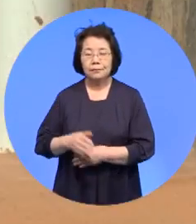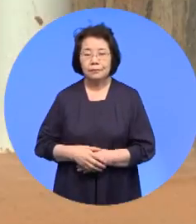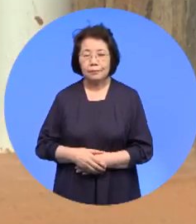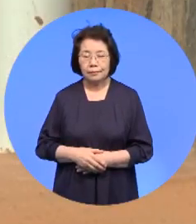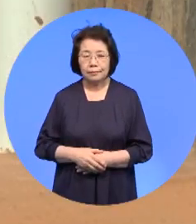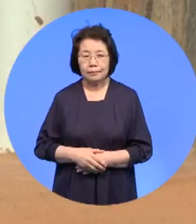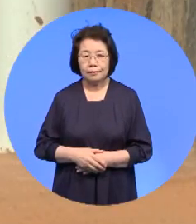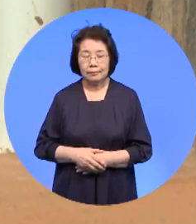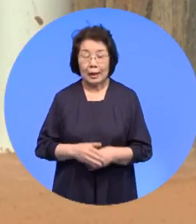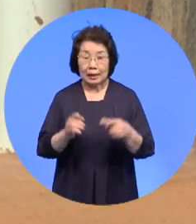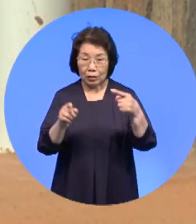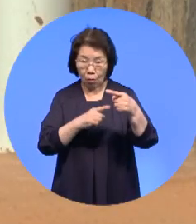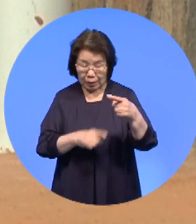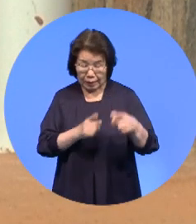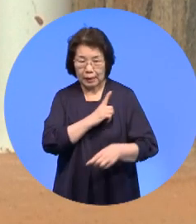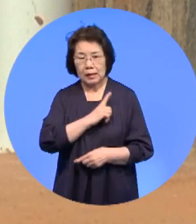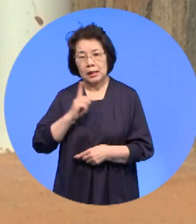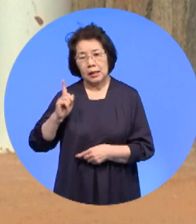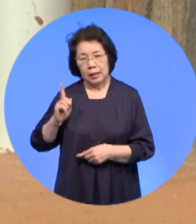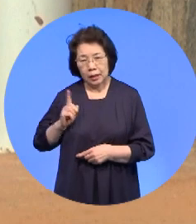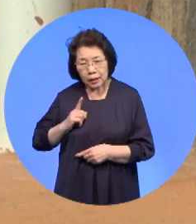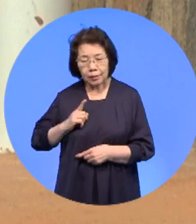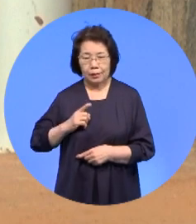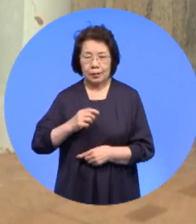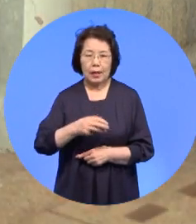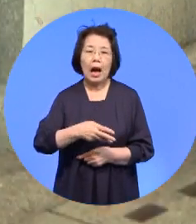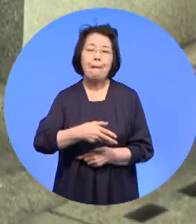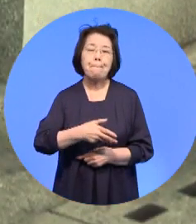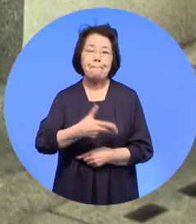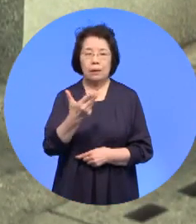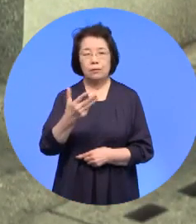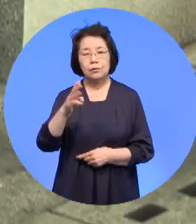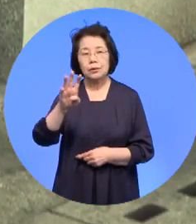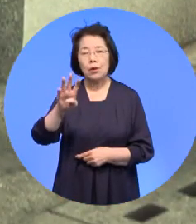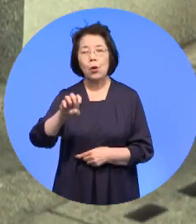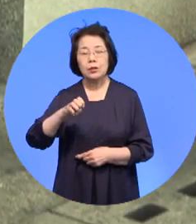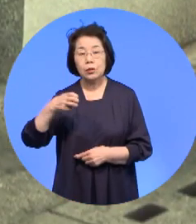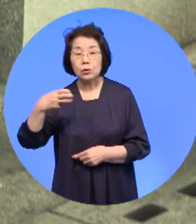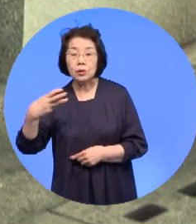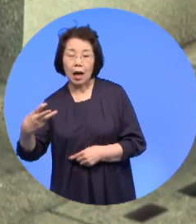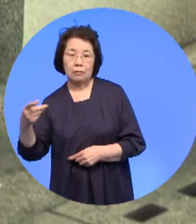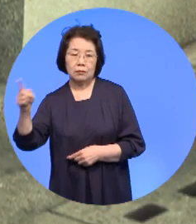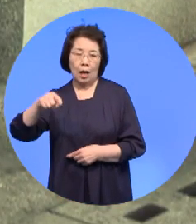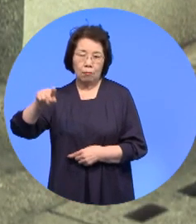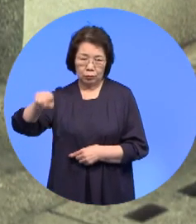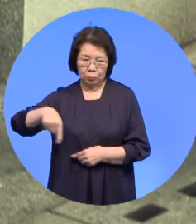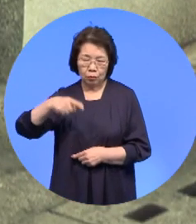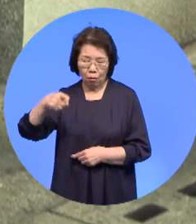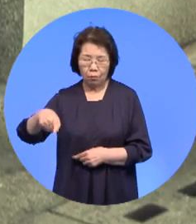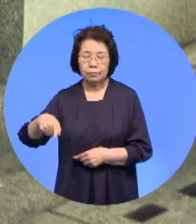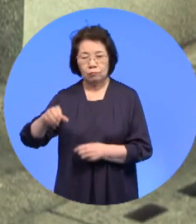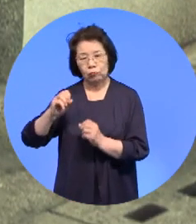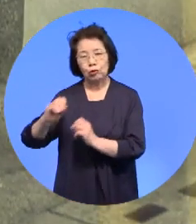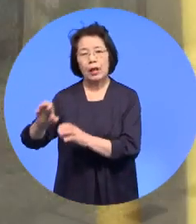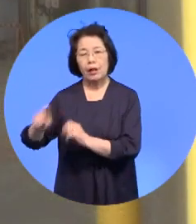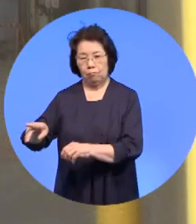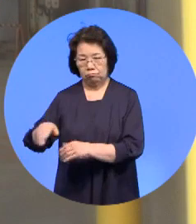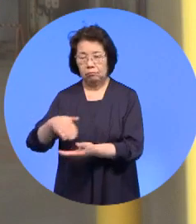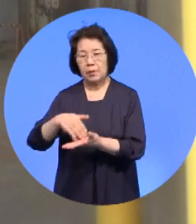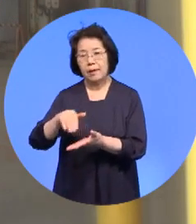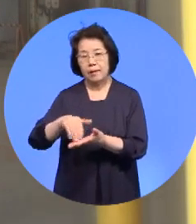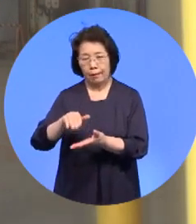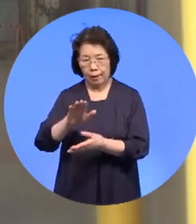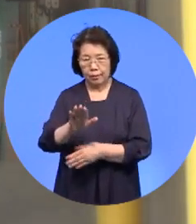トンこれは1日1人当たり843グラムのゴミを出している間さんになります